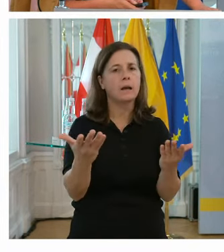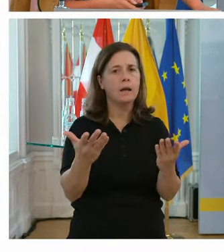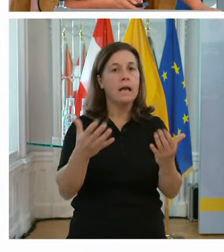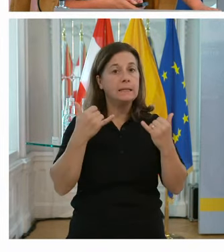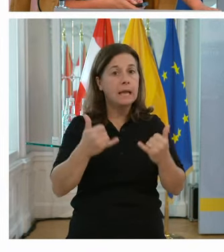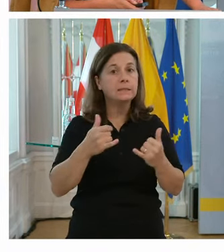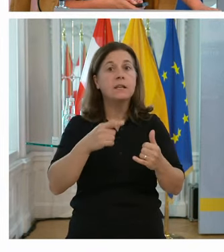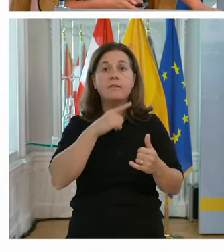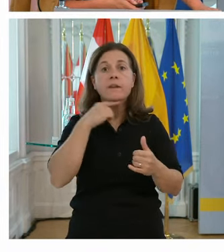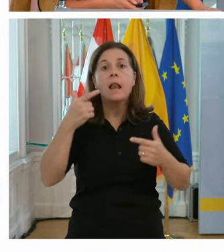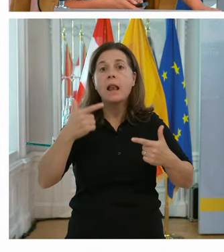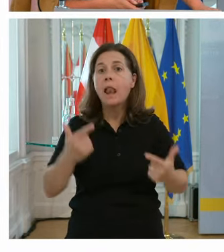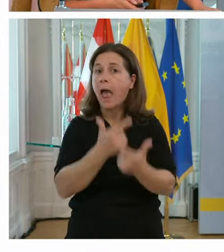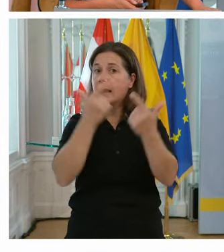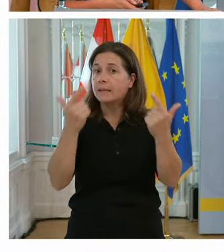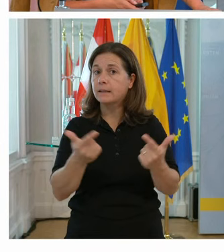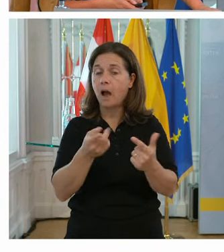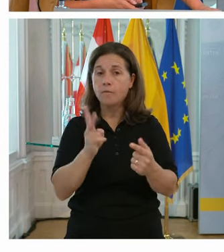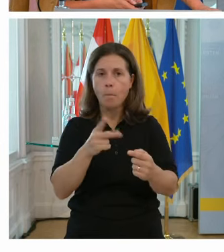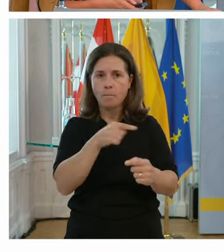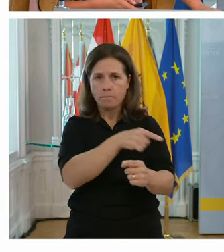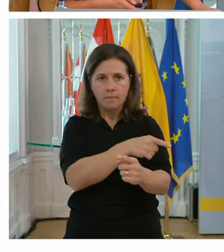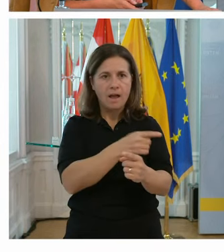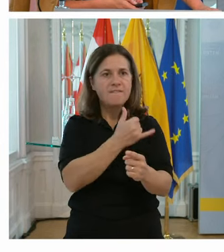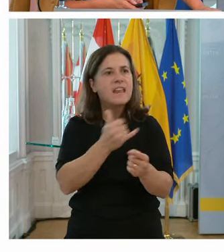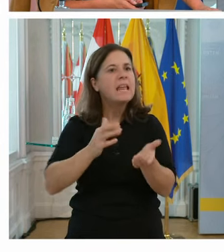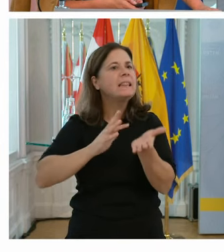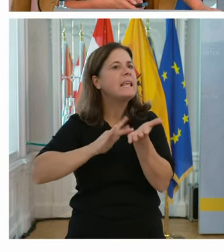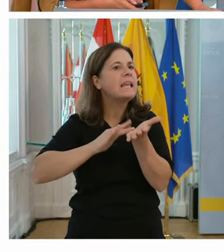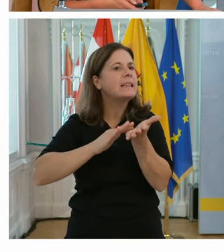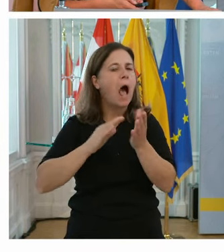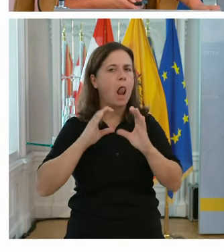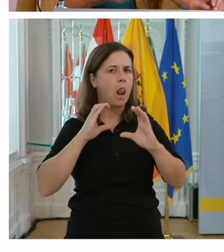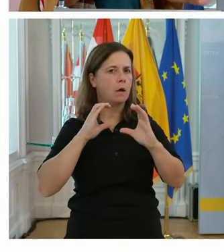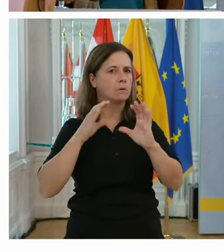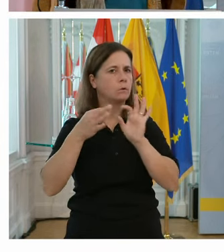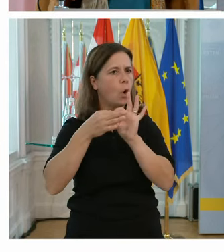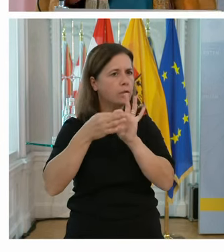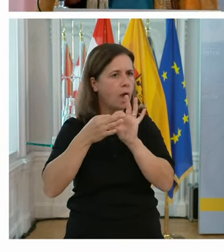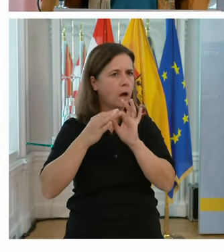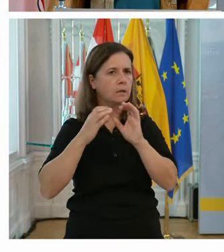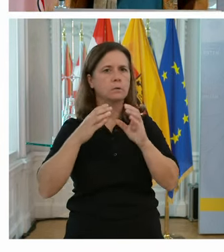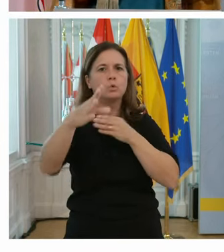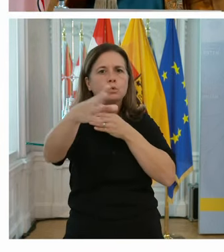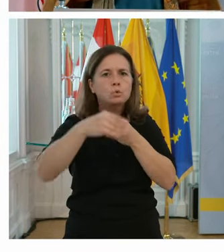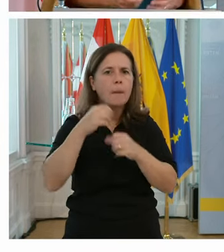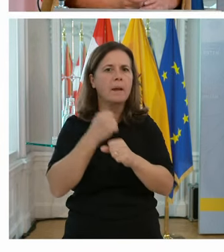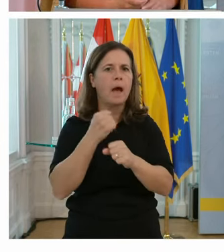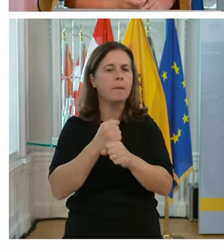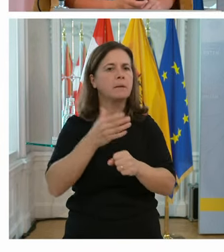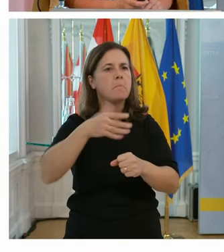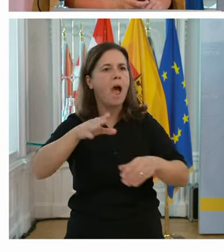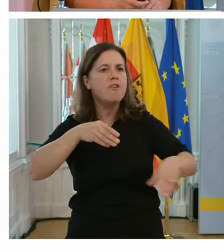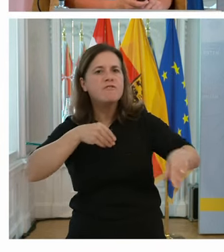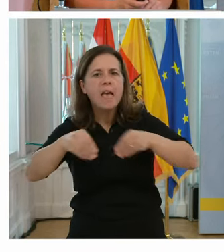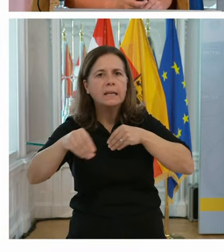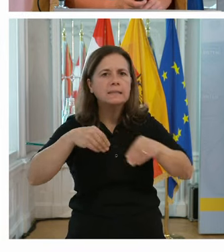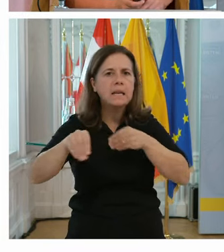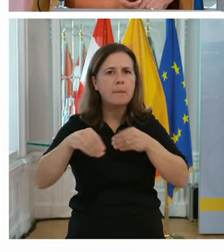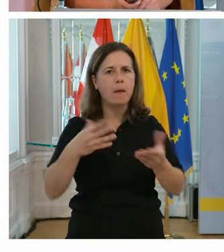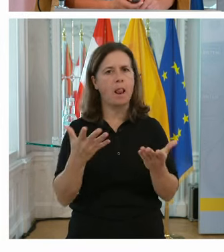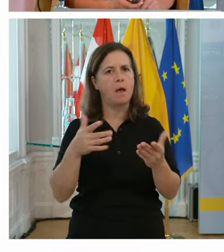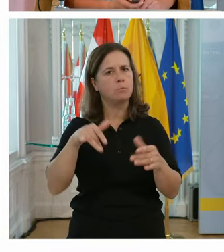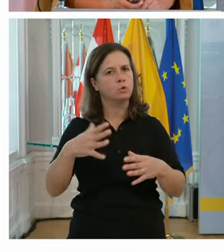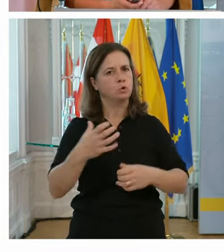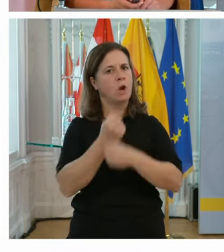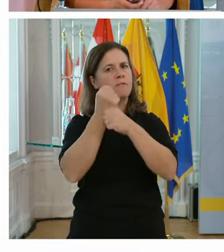besser vor Augen geführt bekommen, wie man mit digitalen Medien zusammenarbeitet, wie man hier deutlich mehr an Flexibilität auch noch